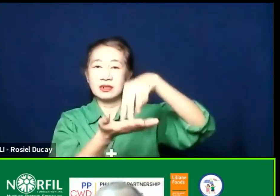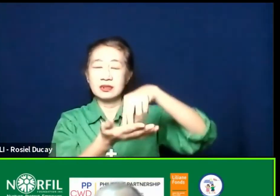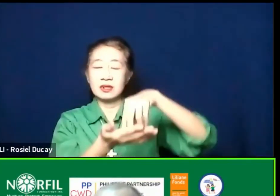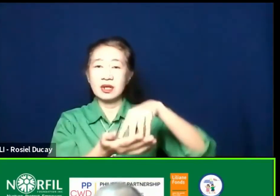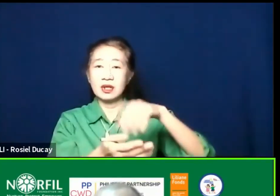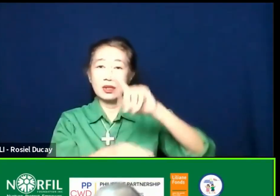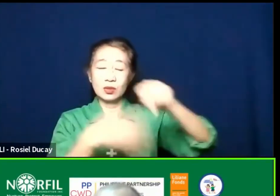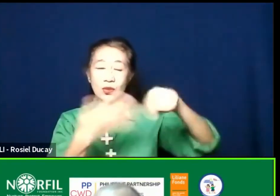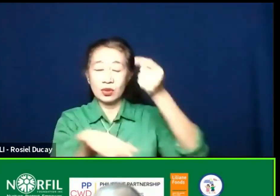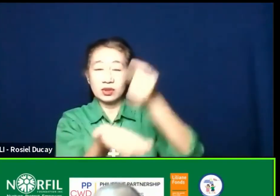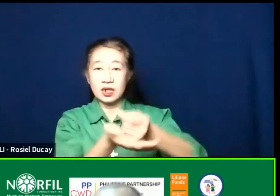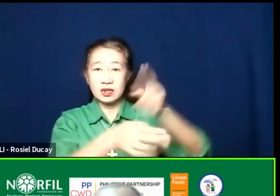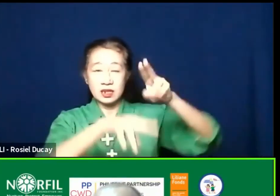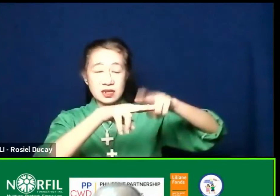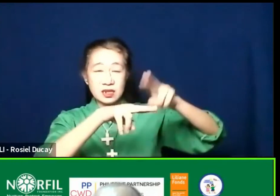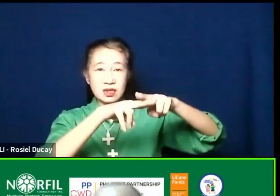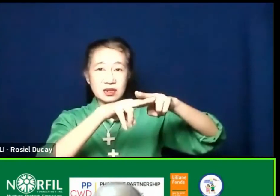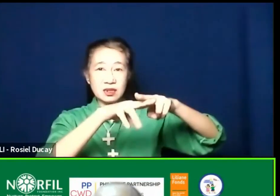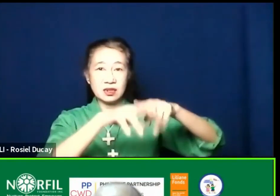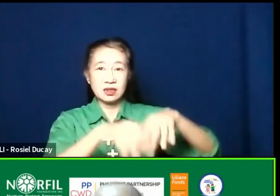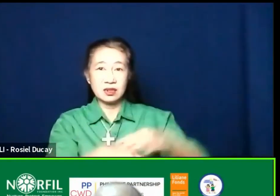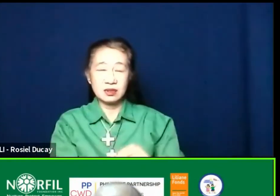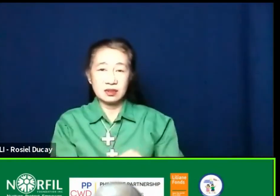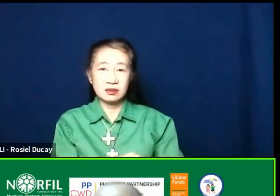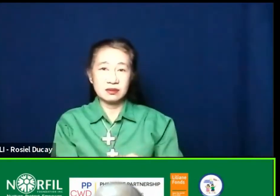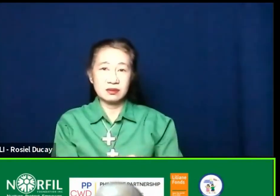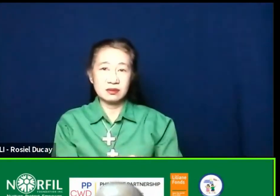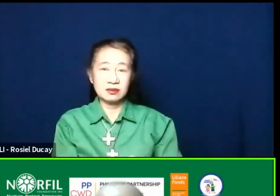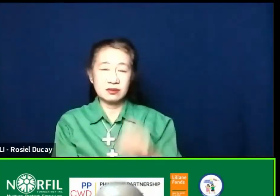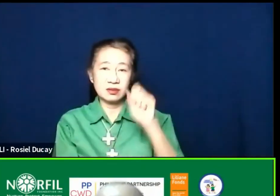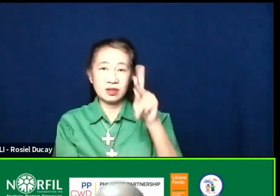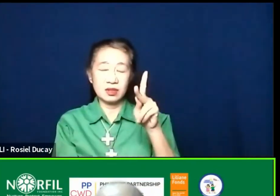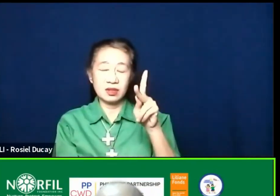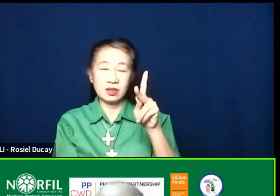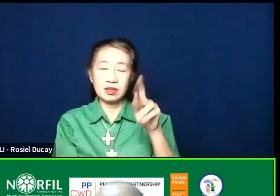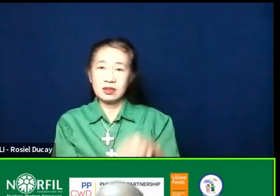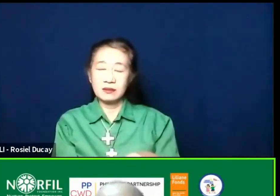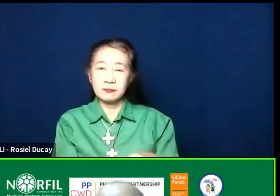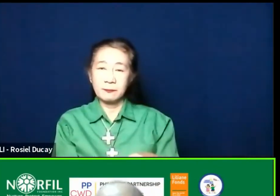sit. Nakaupo, no? Okay, so